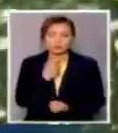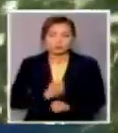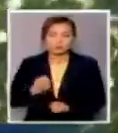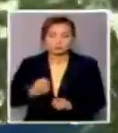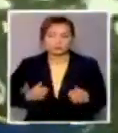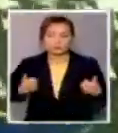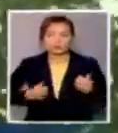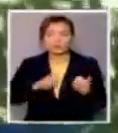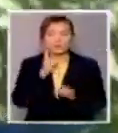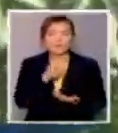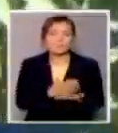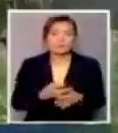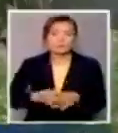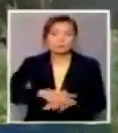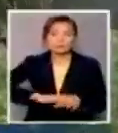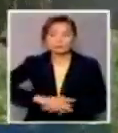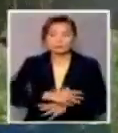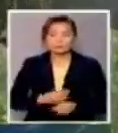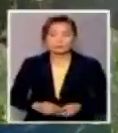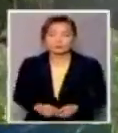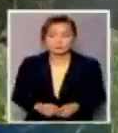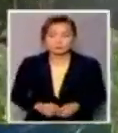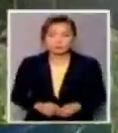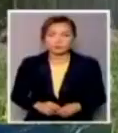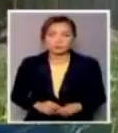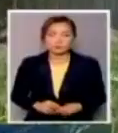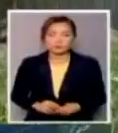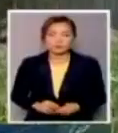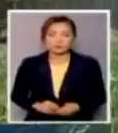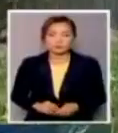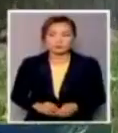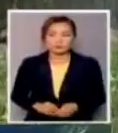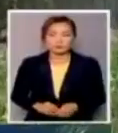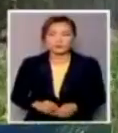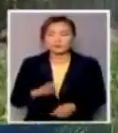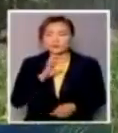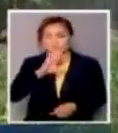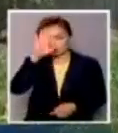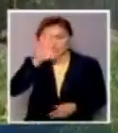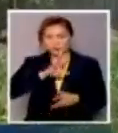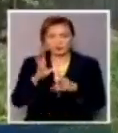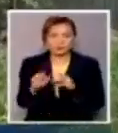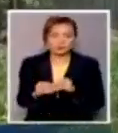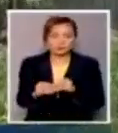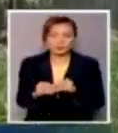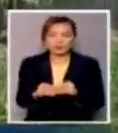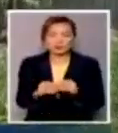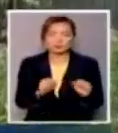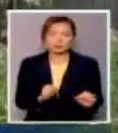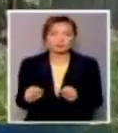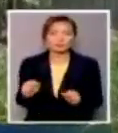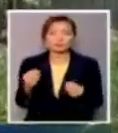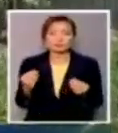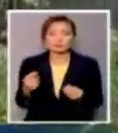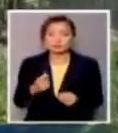atır. Yıldın sani men ajarı. Mına kızlarımız, azamatlarımız yıldın korukanı men